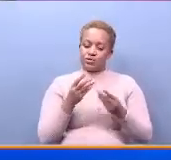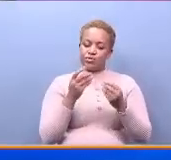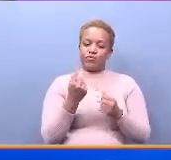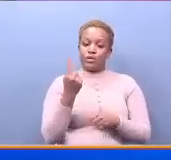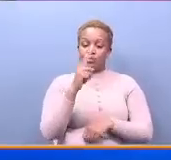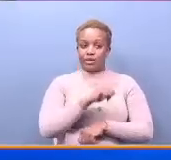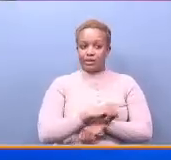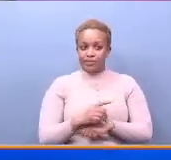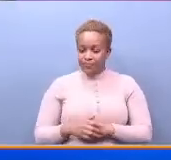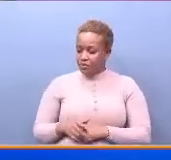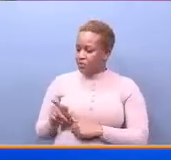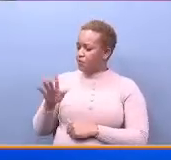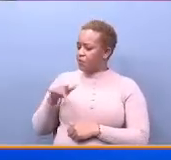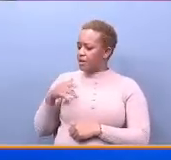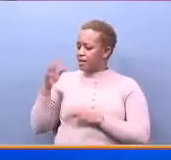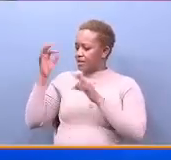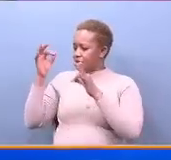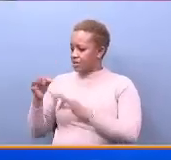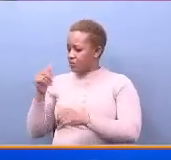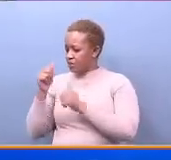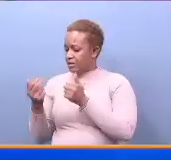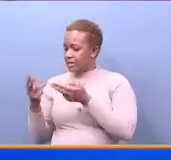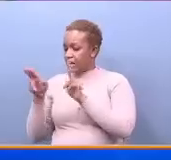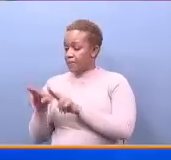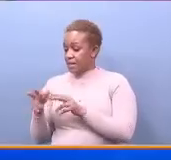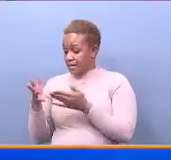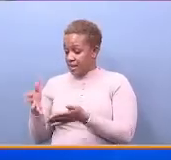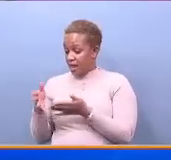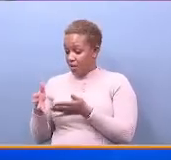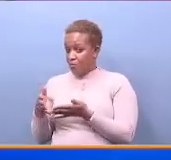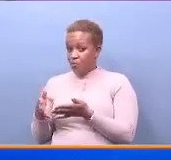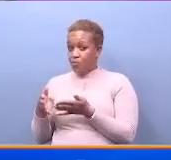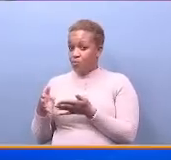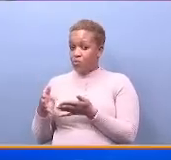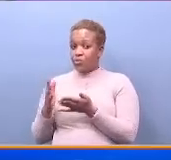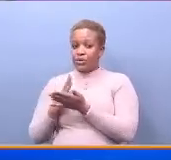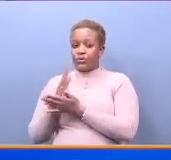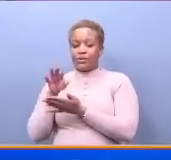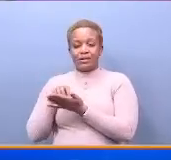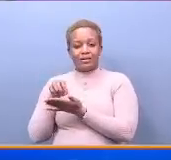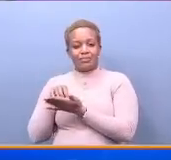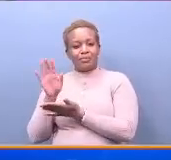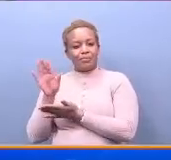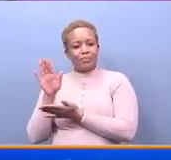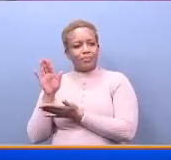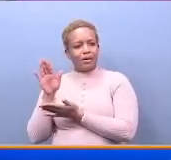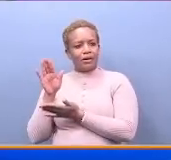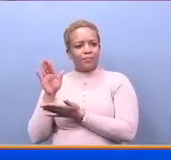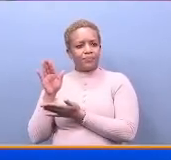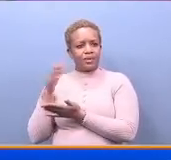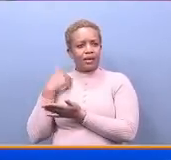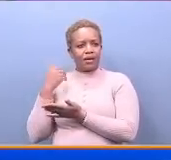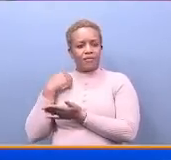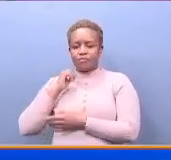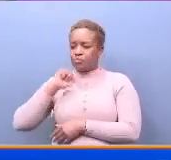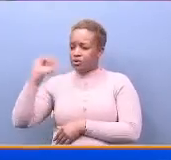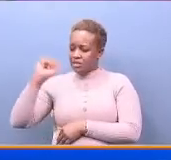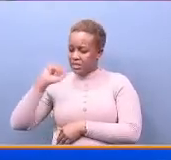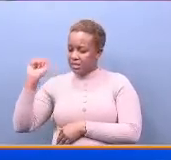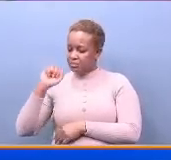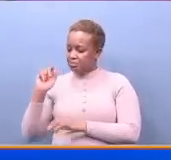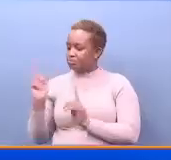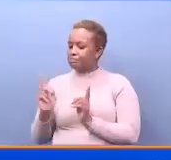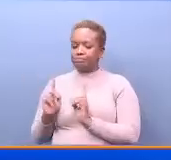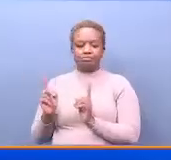kuwa uamuzi wowote ambao unatendeka sahisi, saizi kuhusiana na kesi yako, una mwingilio wowote kisiasa? Hakuna mwingilio wa